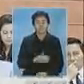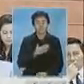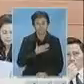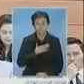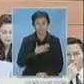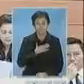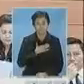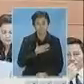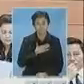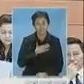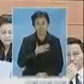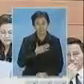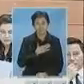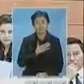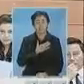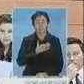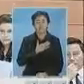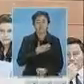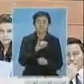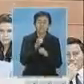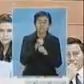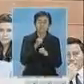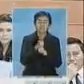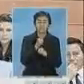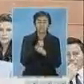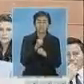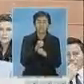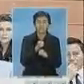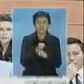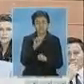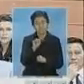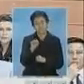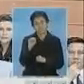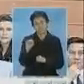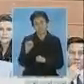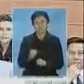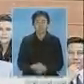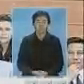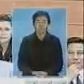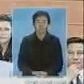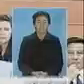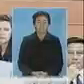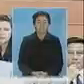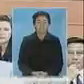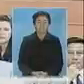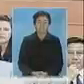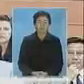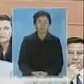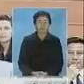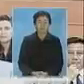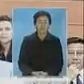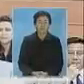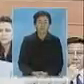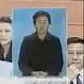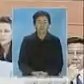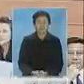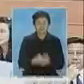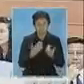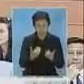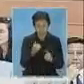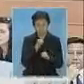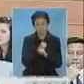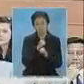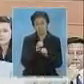ผมมาเป็นสมาชิกสภาผู้แทนราษฎรก่อนเข้ารับตำแหน่งรัฐมนตรีช่วยวการกระทรวงเกษตร